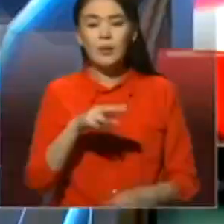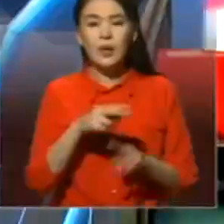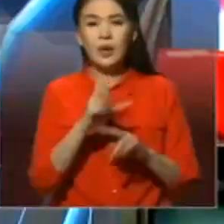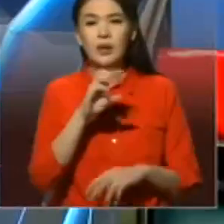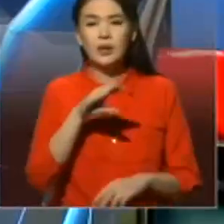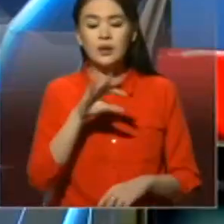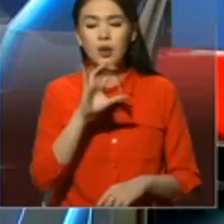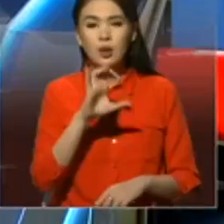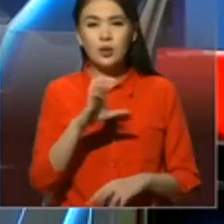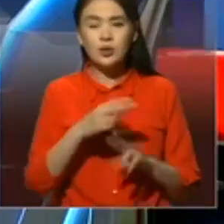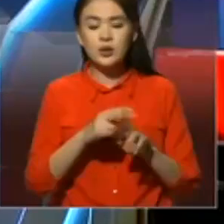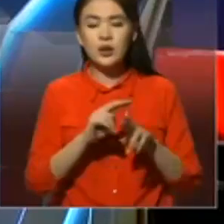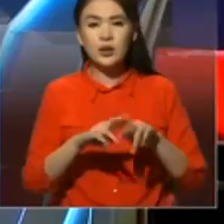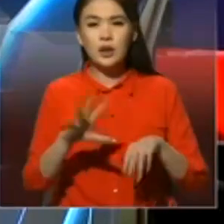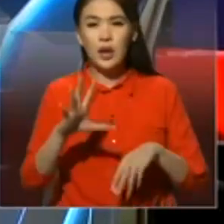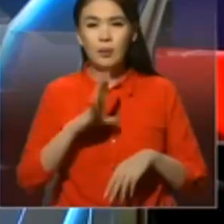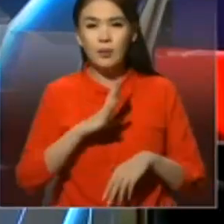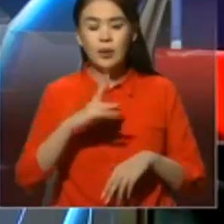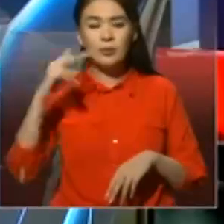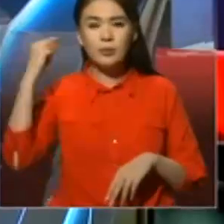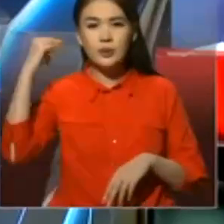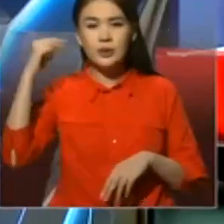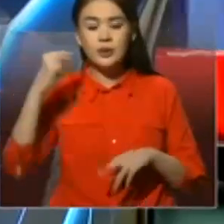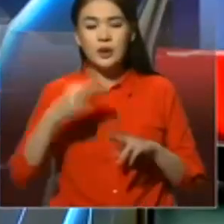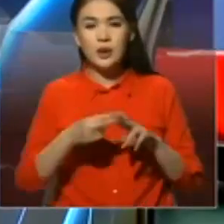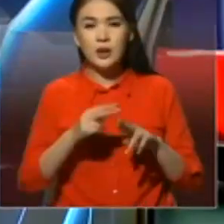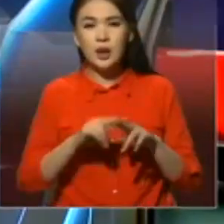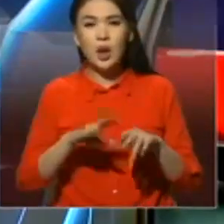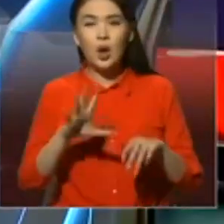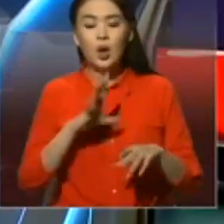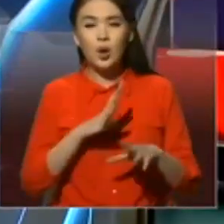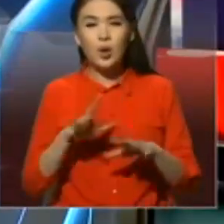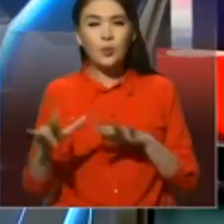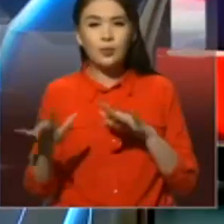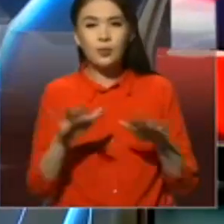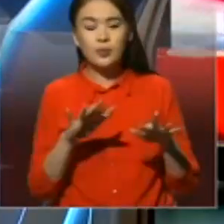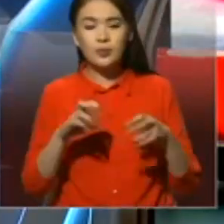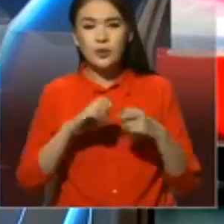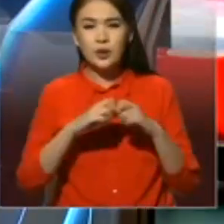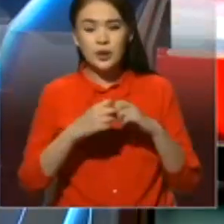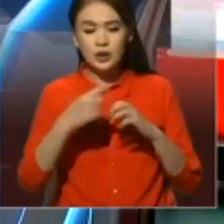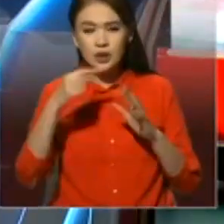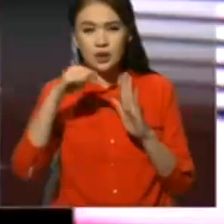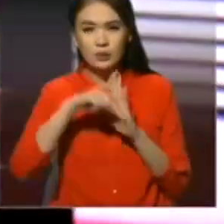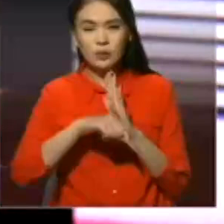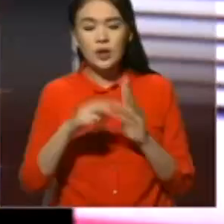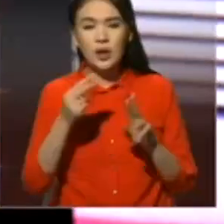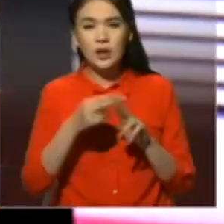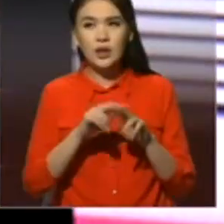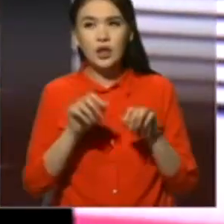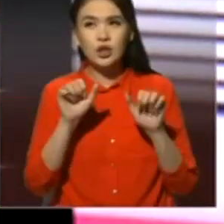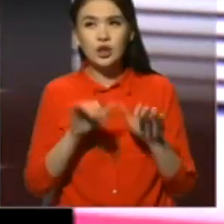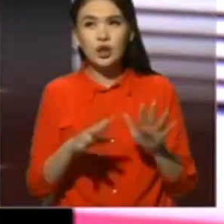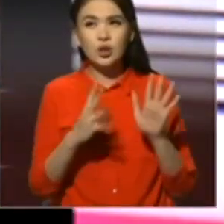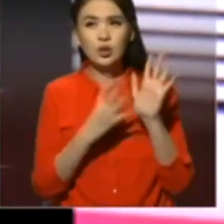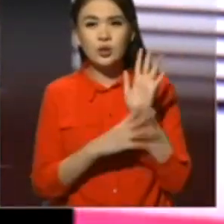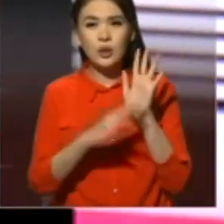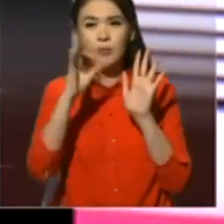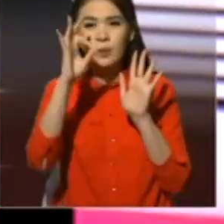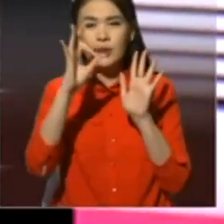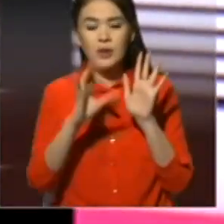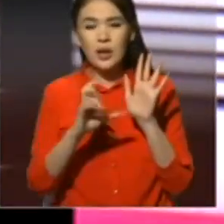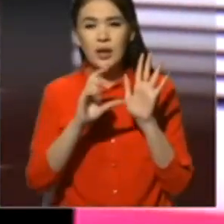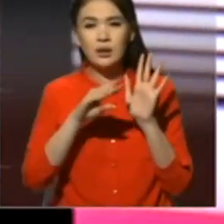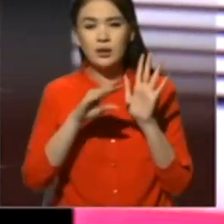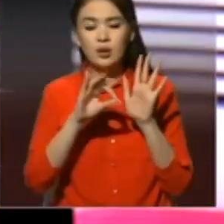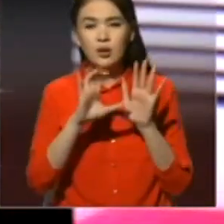өкілдер тұрады, өзбектер солай зерттеген кезде олар айтады. Осы мәселені біз жаңа өз ішімізде шешеміз дейді. 90% жаңағы этнос өкілдерінің